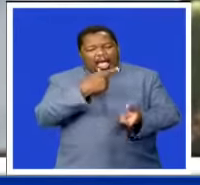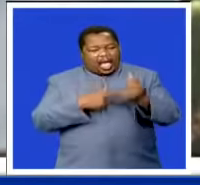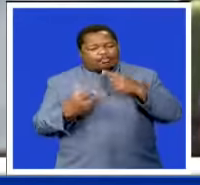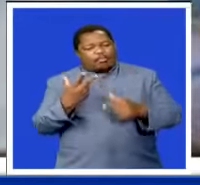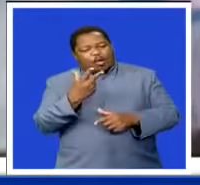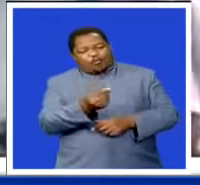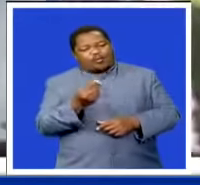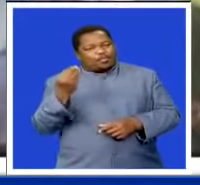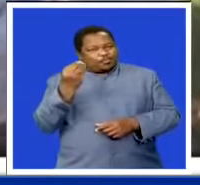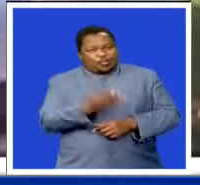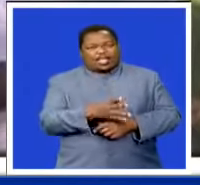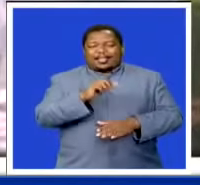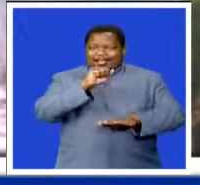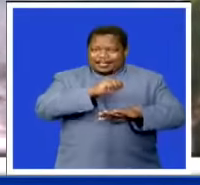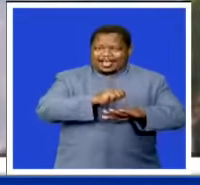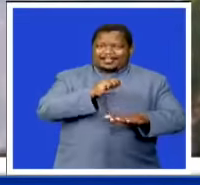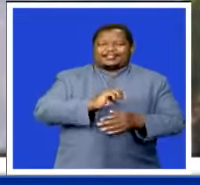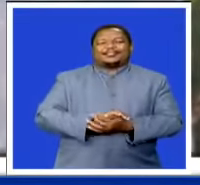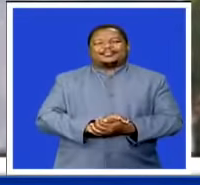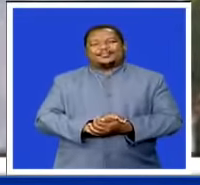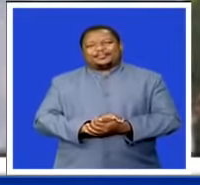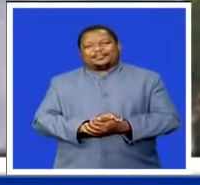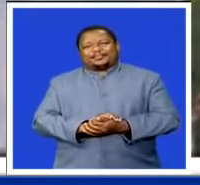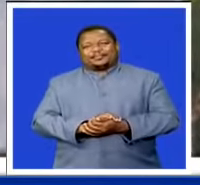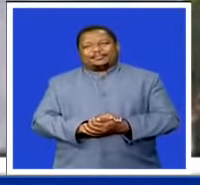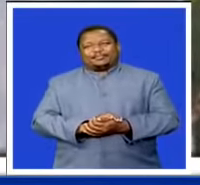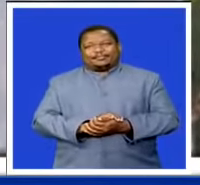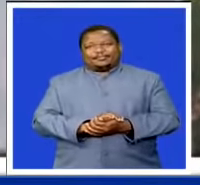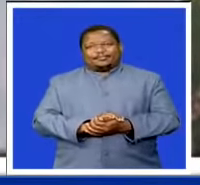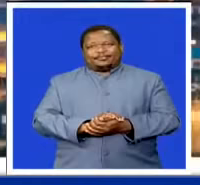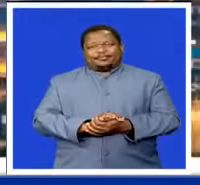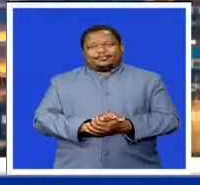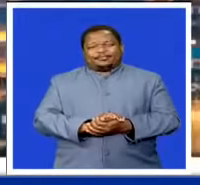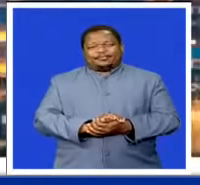Temalanga Dlamini, nginathemba ukuthi mavimbela eMbabane.